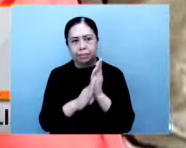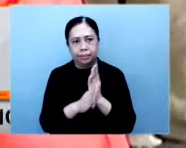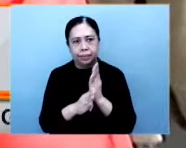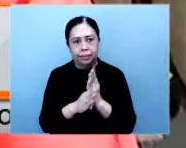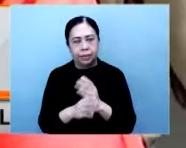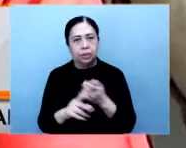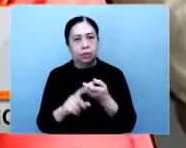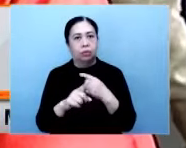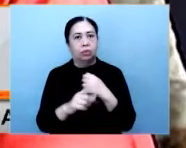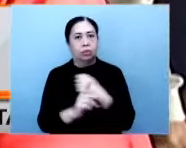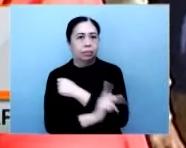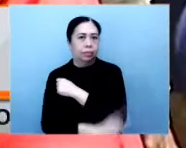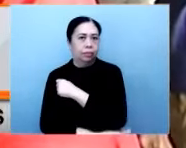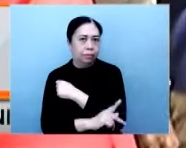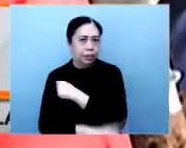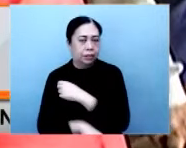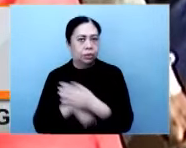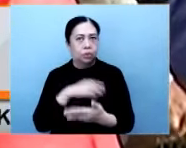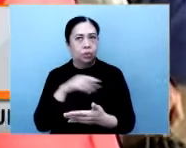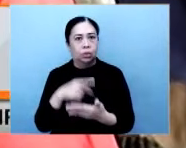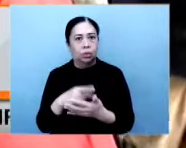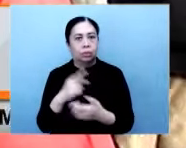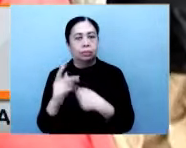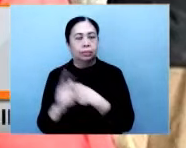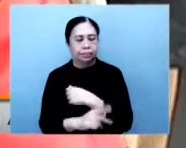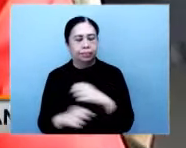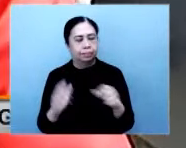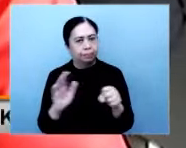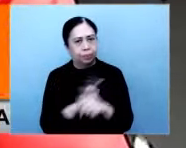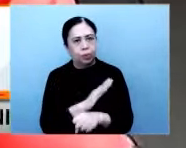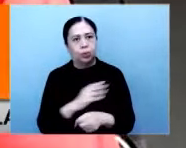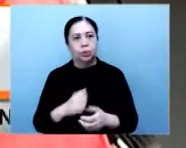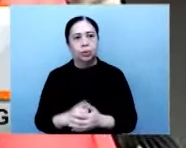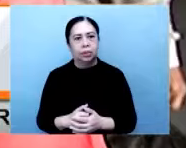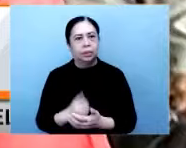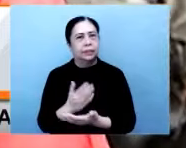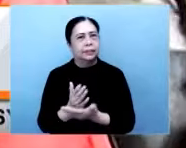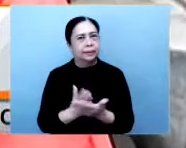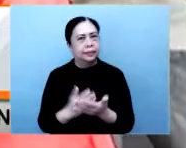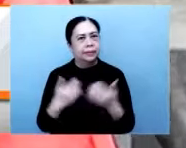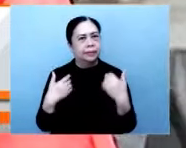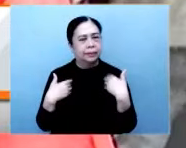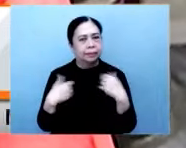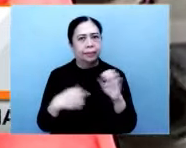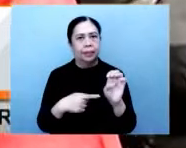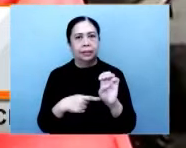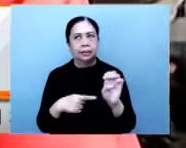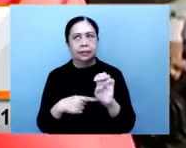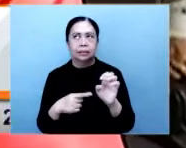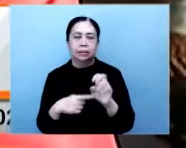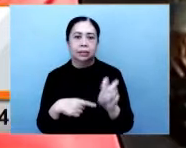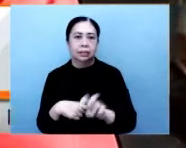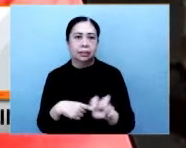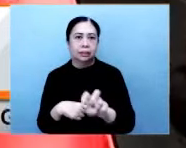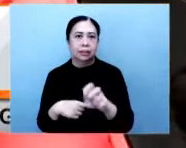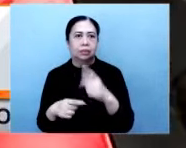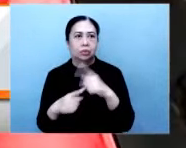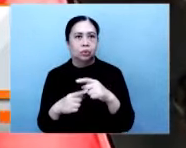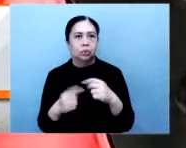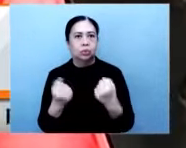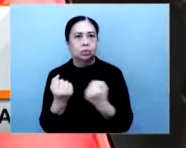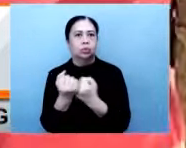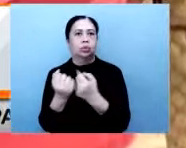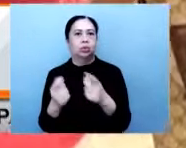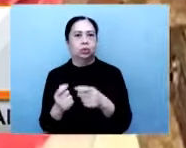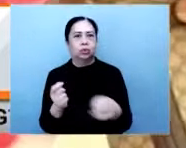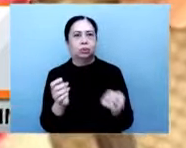province. Lahat ng probinsya po, punuan po yan. Meron din po tayong mga extra trips para mapunan po lahat ng mga chance passengers